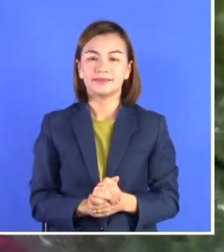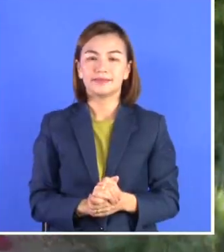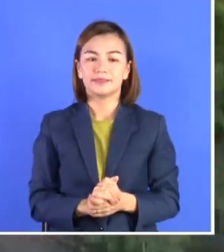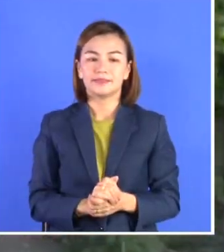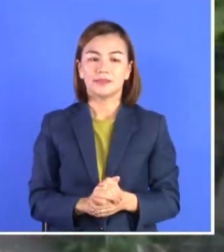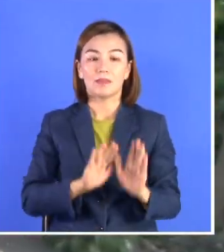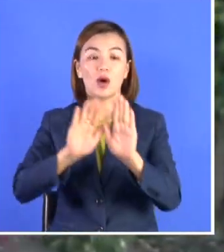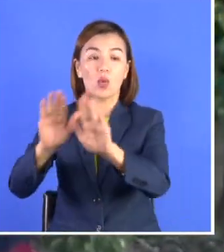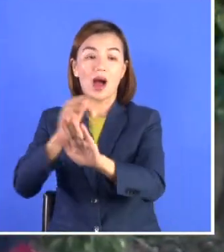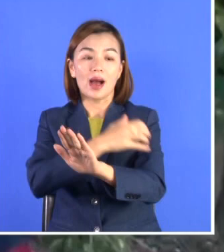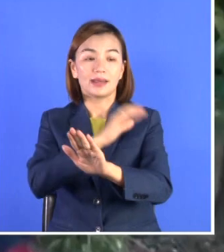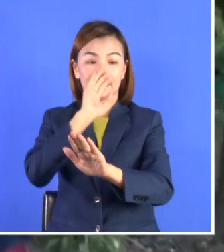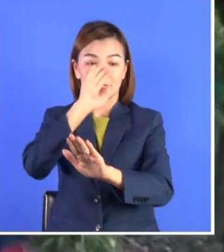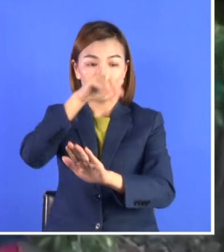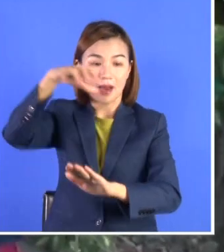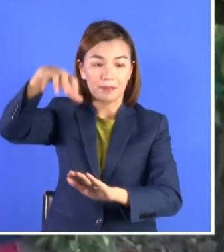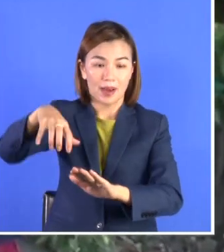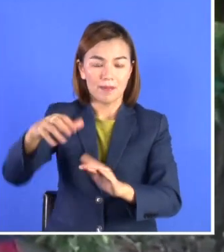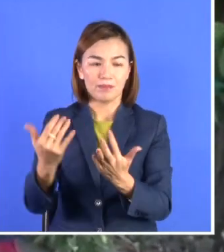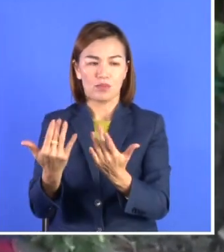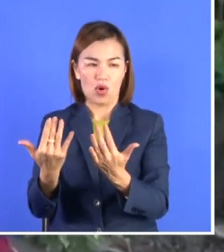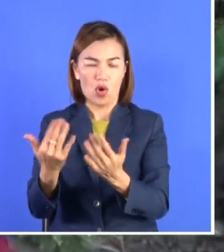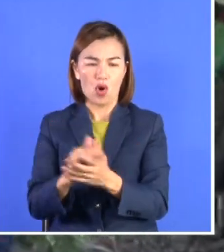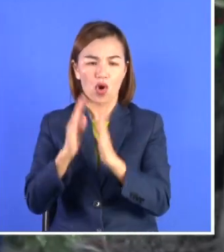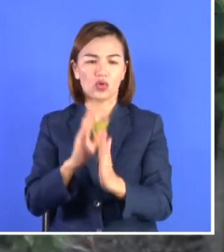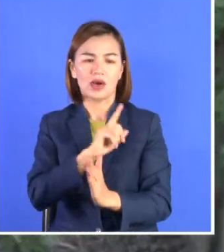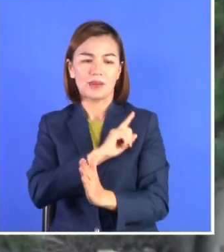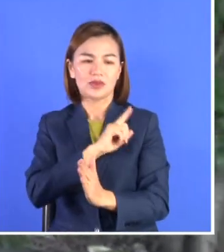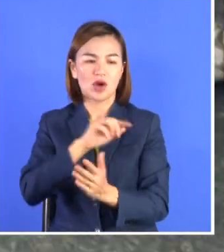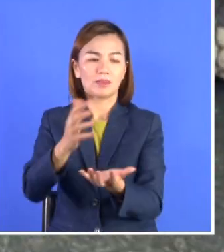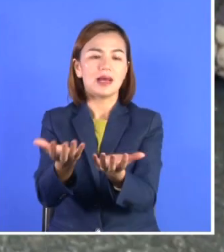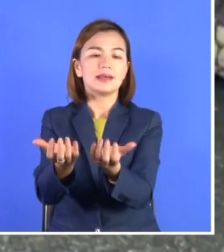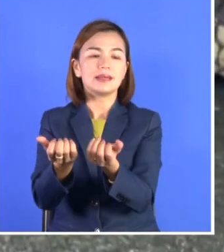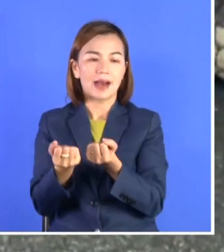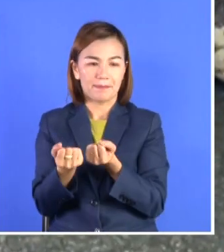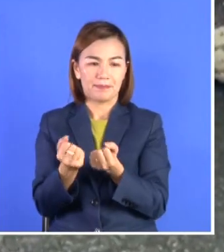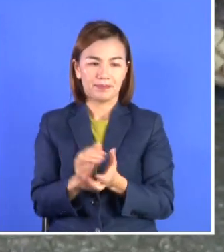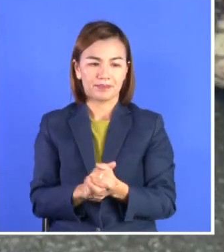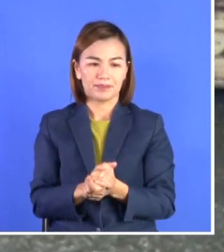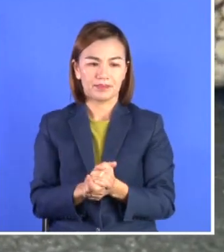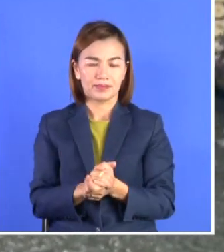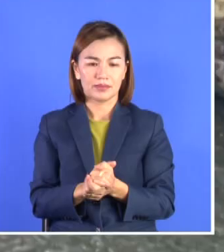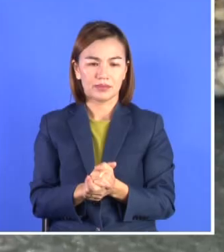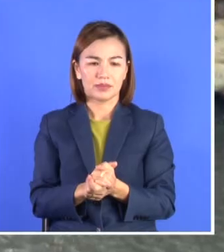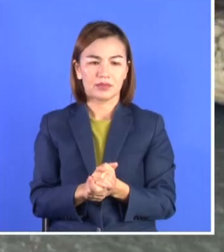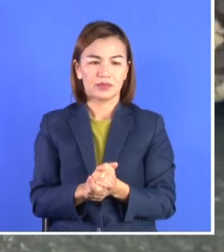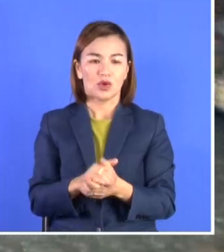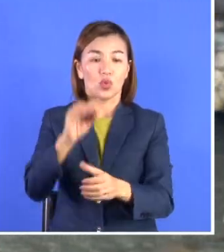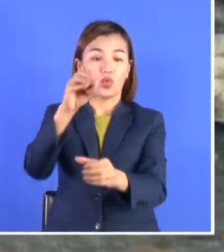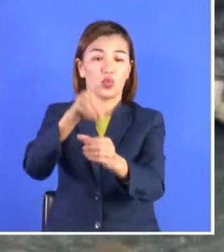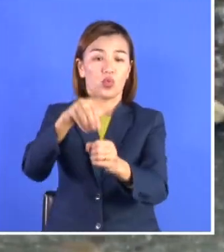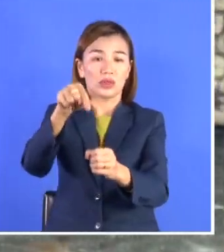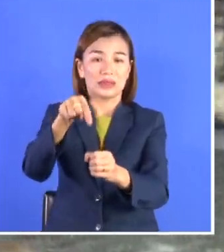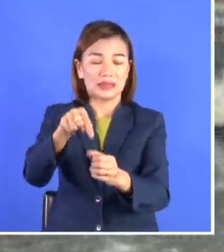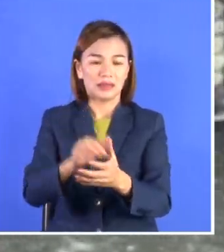บาลแล้วเดี๋ยวรอให้ทางเจ้าหน้าที่กรมประมงมารับตัวต่อไปนะคะชาวบ้านเขาบอกว่าโอ้โหอยู่มาเนี่ยนะแถวนี้เ